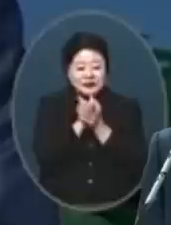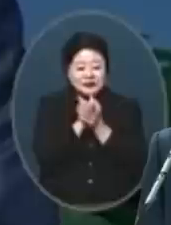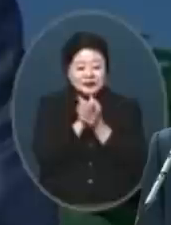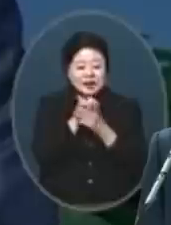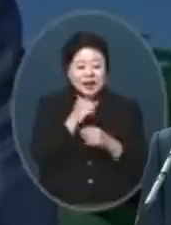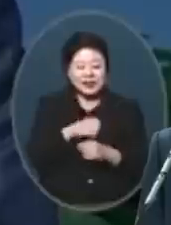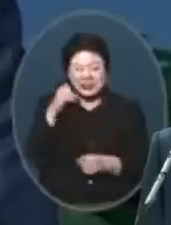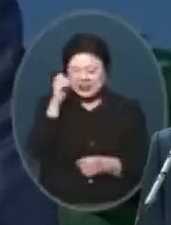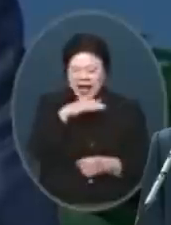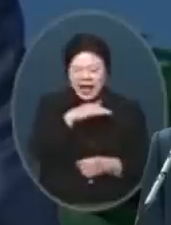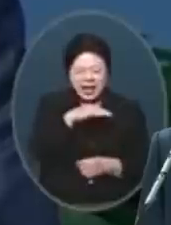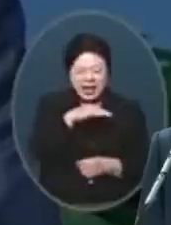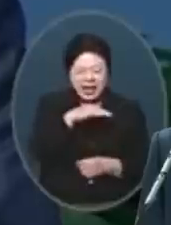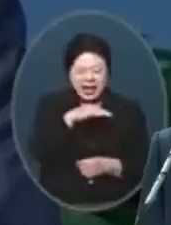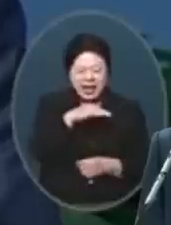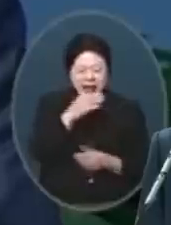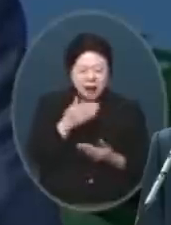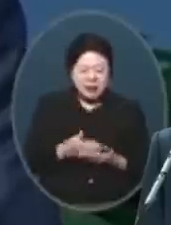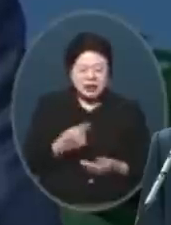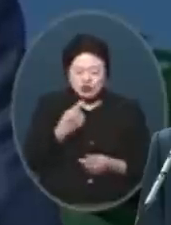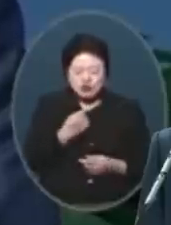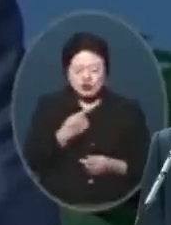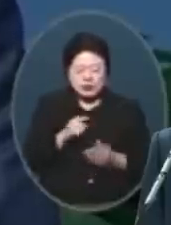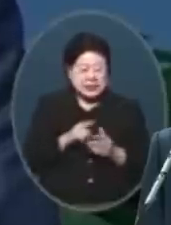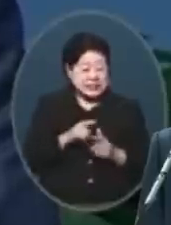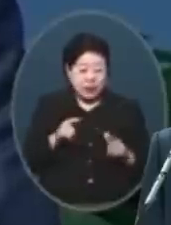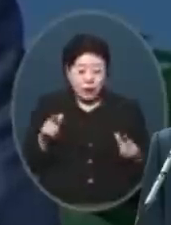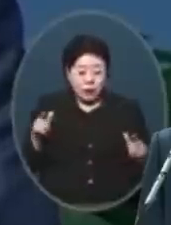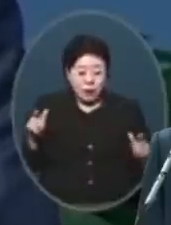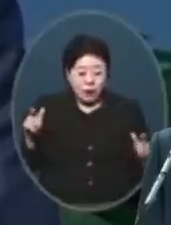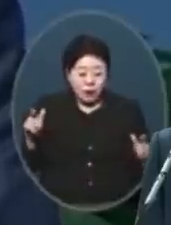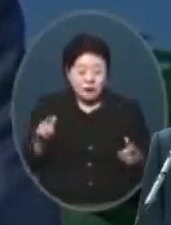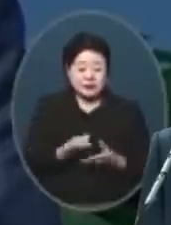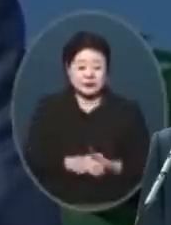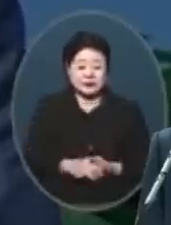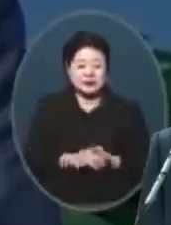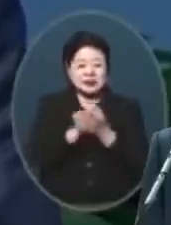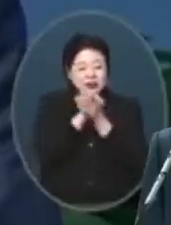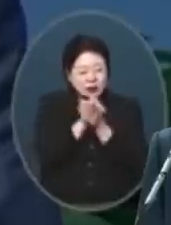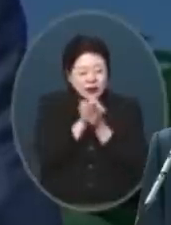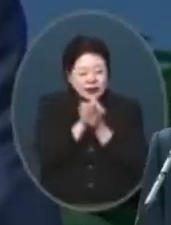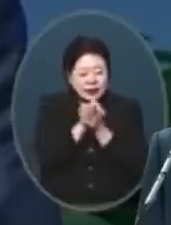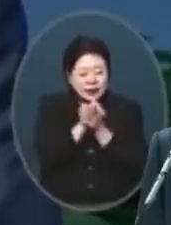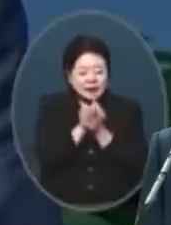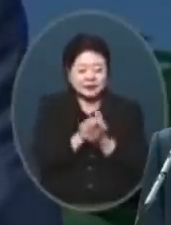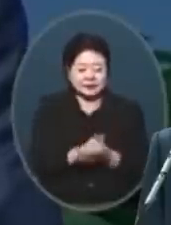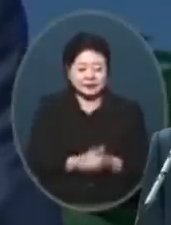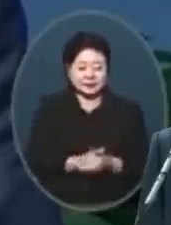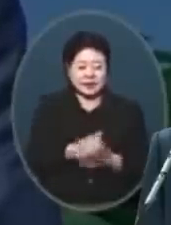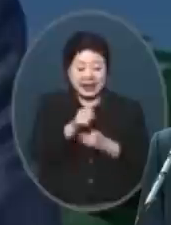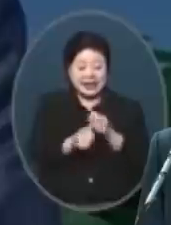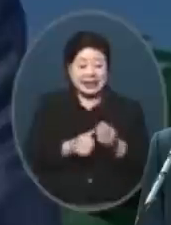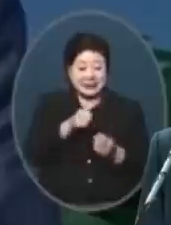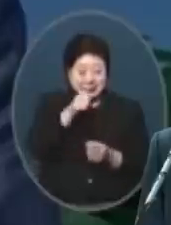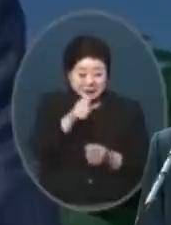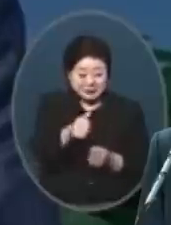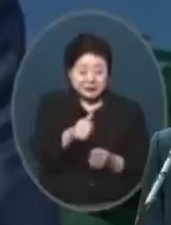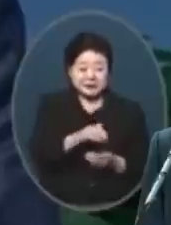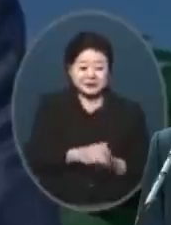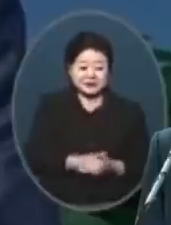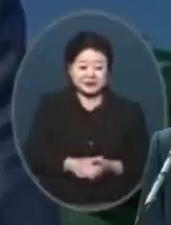하는데 그냥 받은 줄로 믿어지지 않습니다. 내가 기도를 하면 하나님이